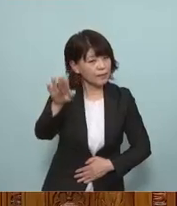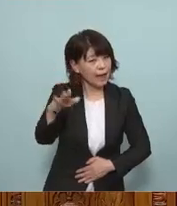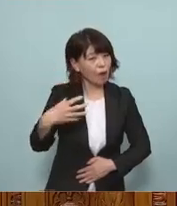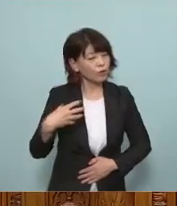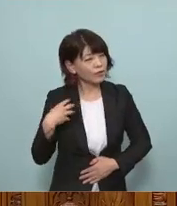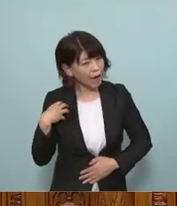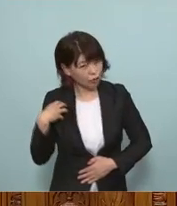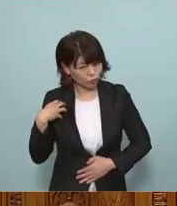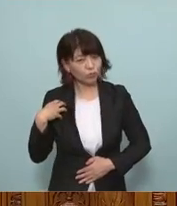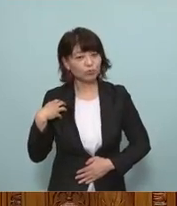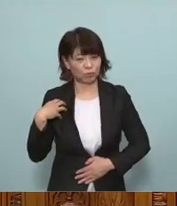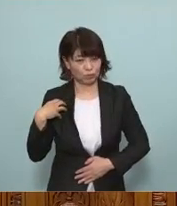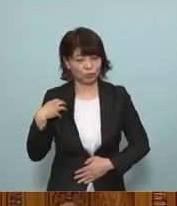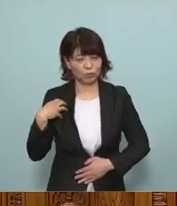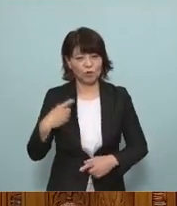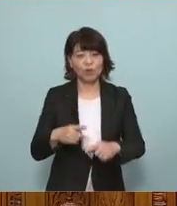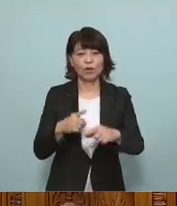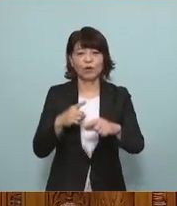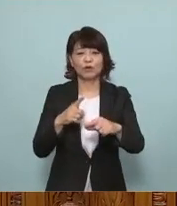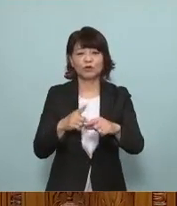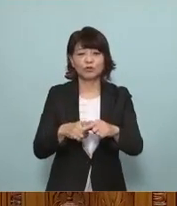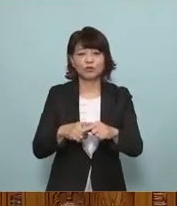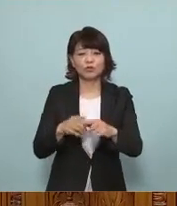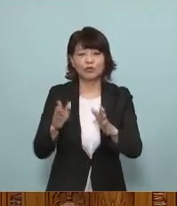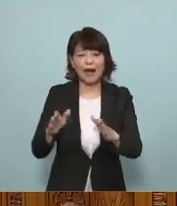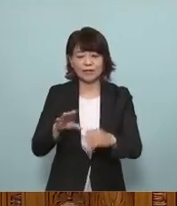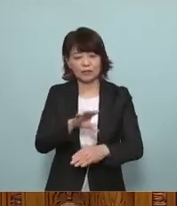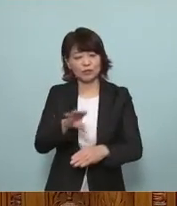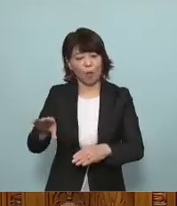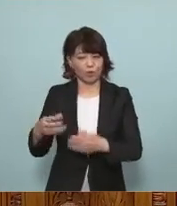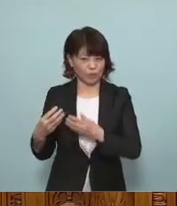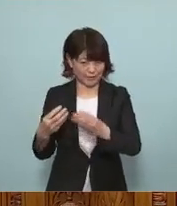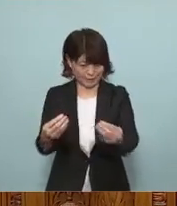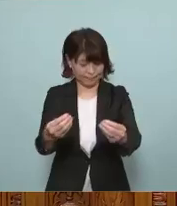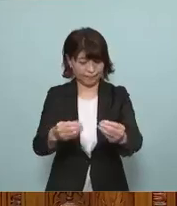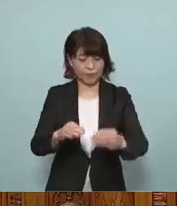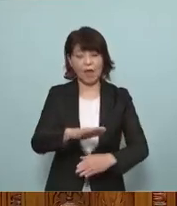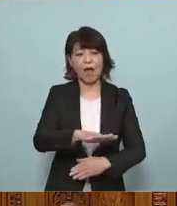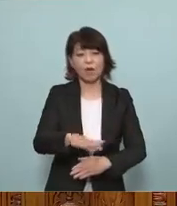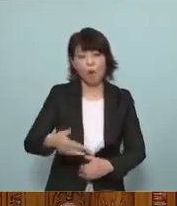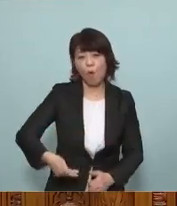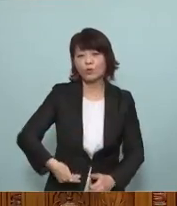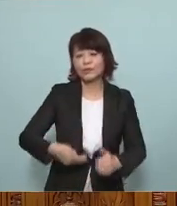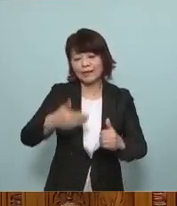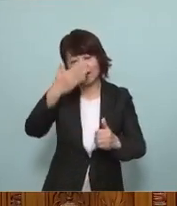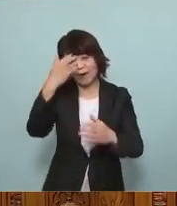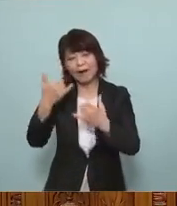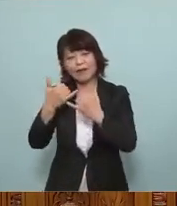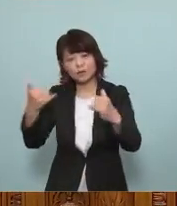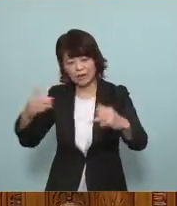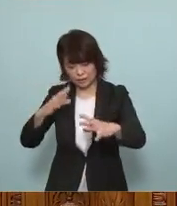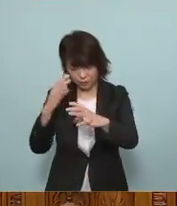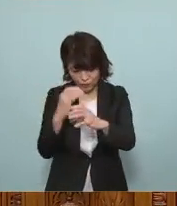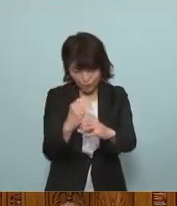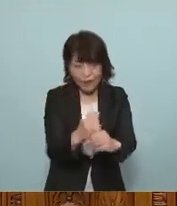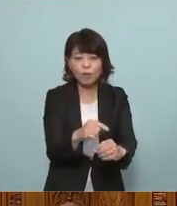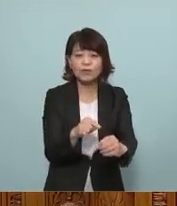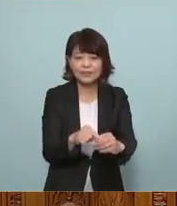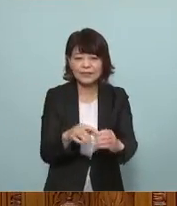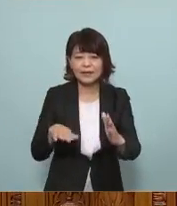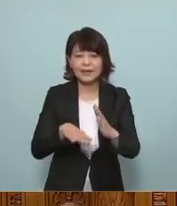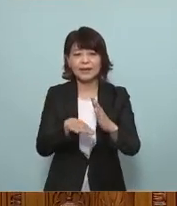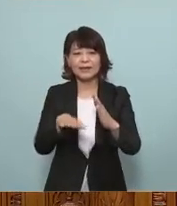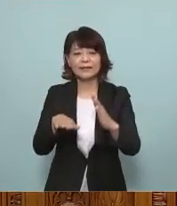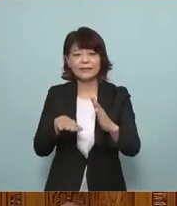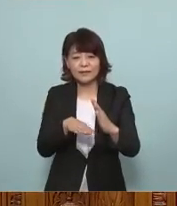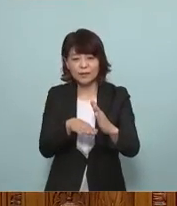の中間層の維持です。子育て若者世代に焦点を当て、世帯所得